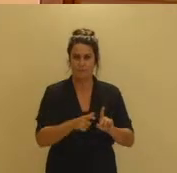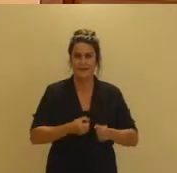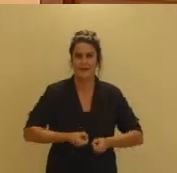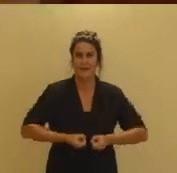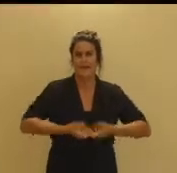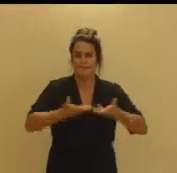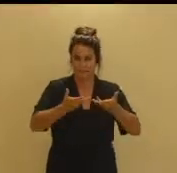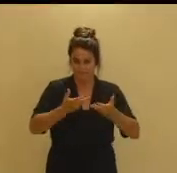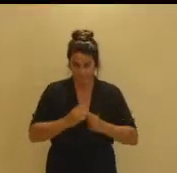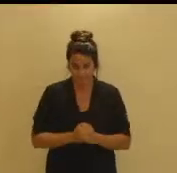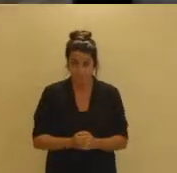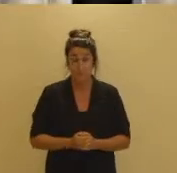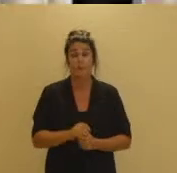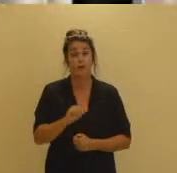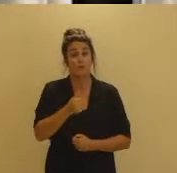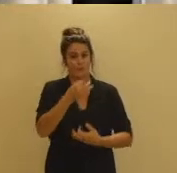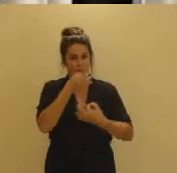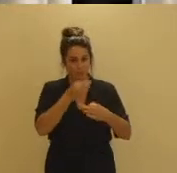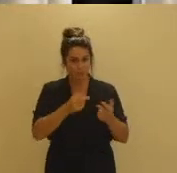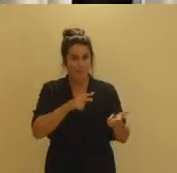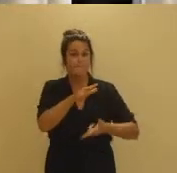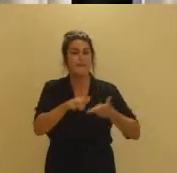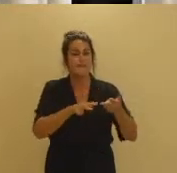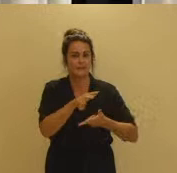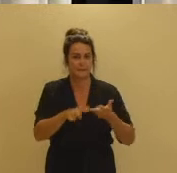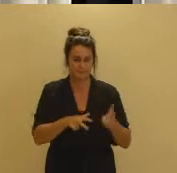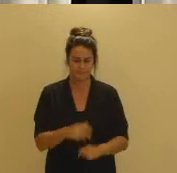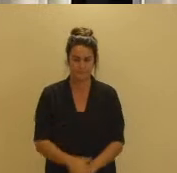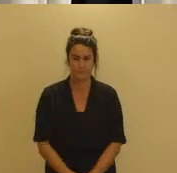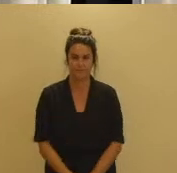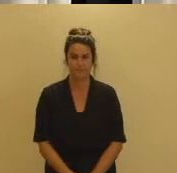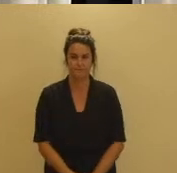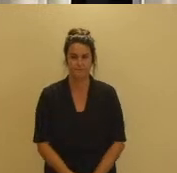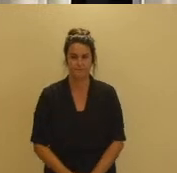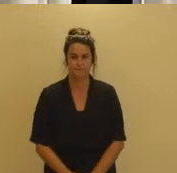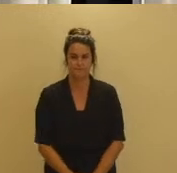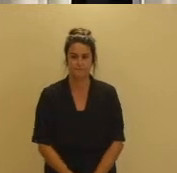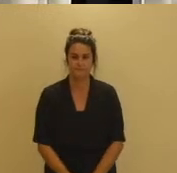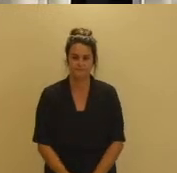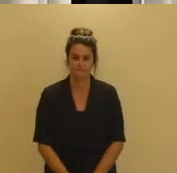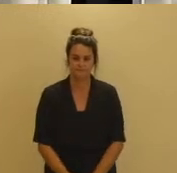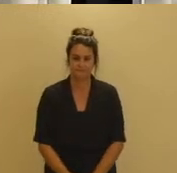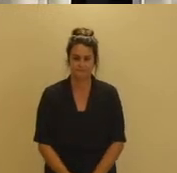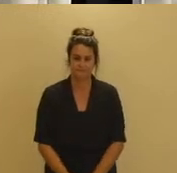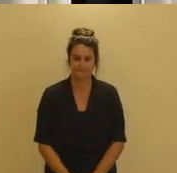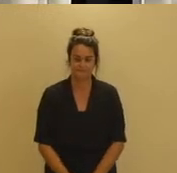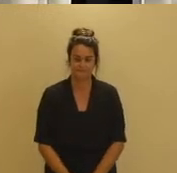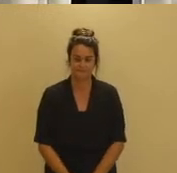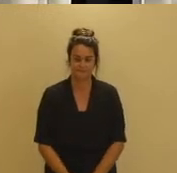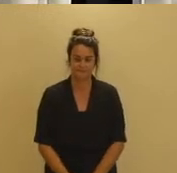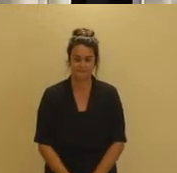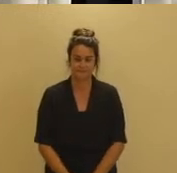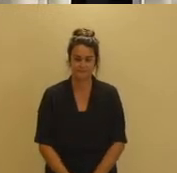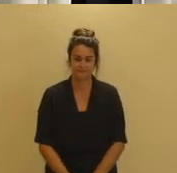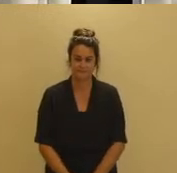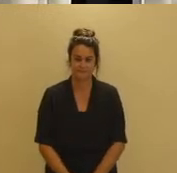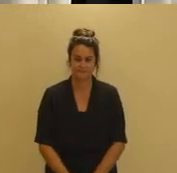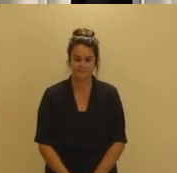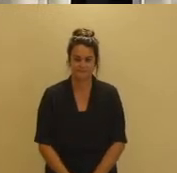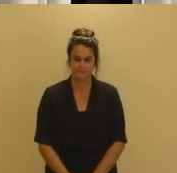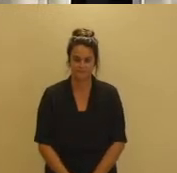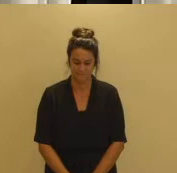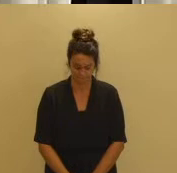Orden. Konbentzioa ulen pausoa da, urgentziazko egoeran gaude eta horrelako iniziatibak hartu behar